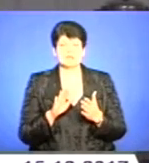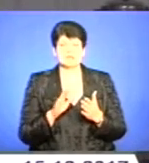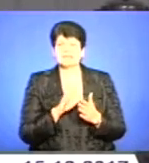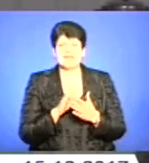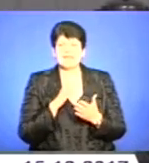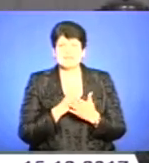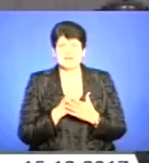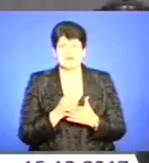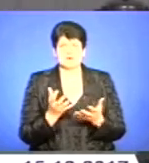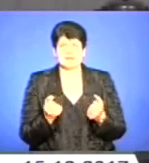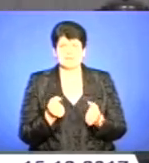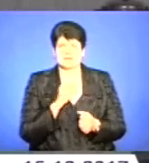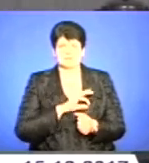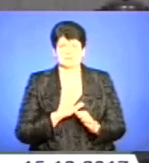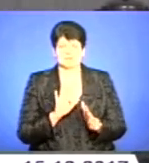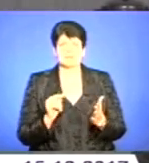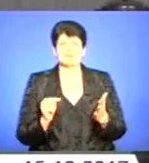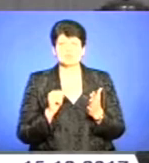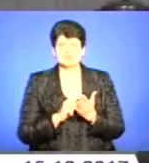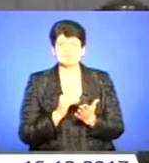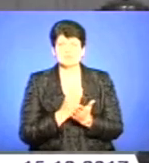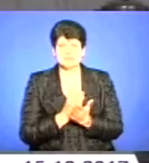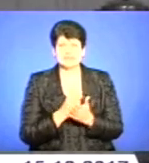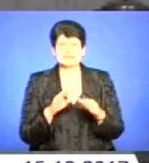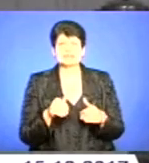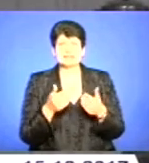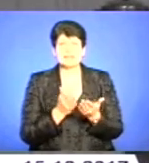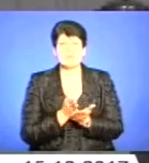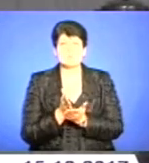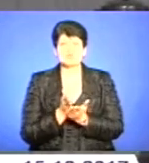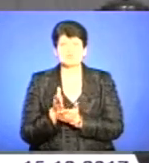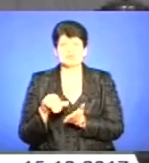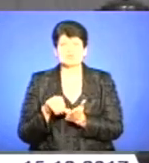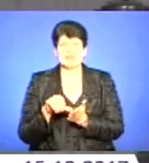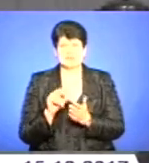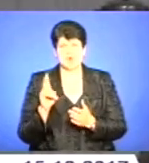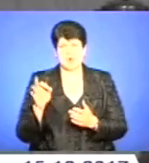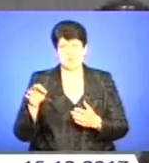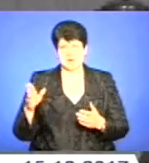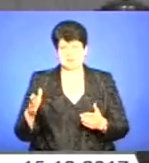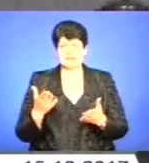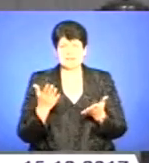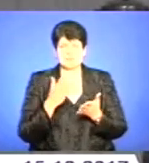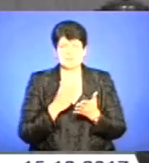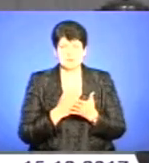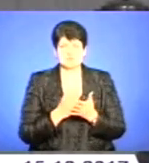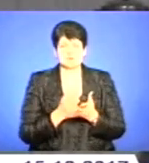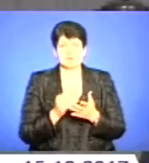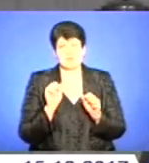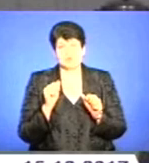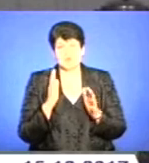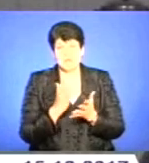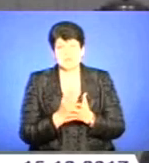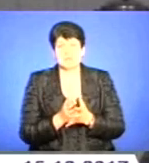прибутку. Метою кооперативу, основно, є надання послуг членам кооперативу, які би мали максимальний прибуток.